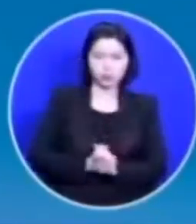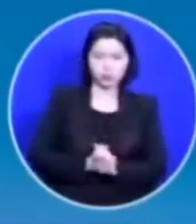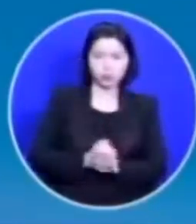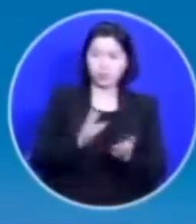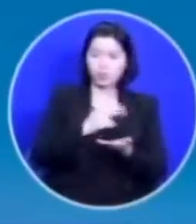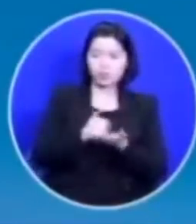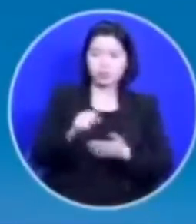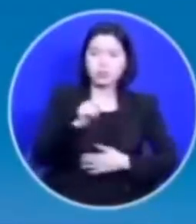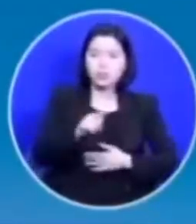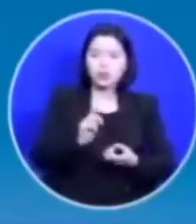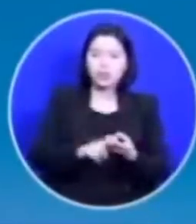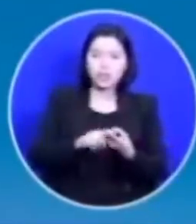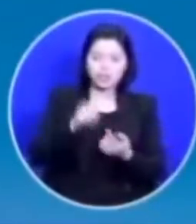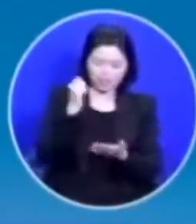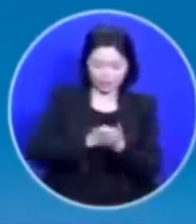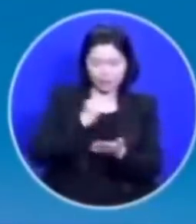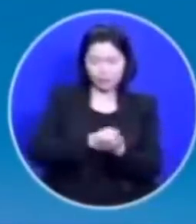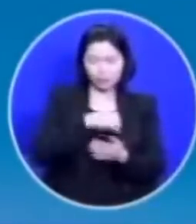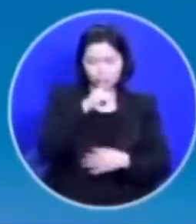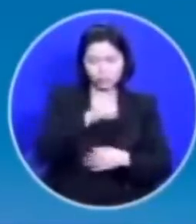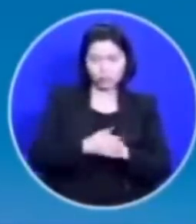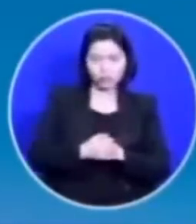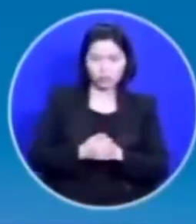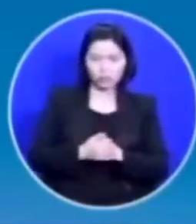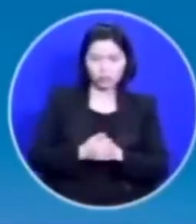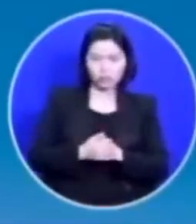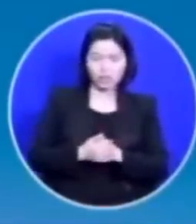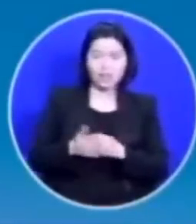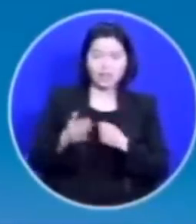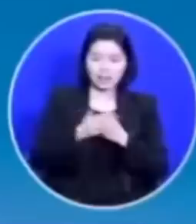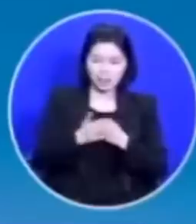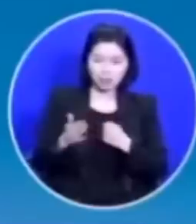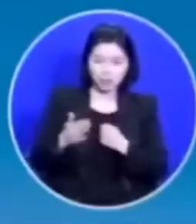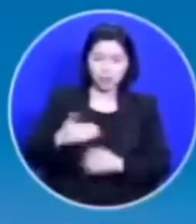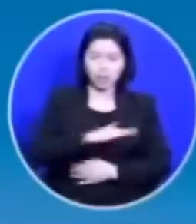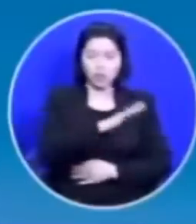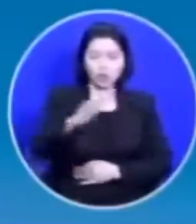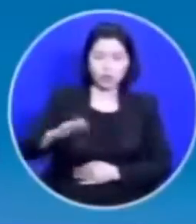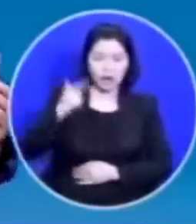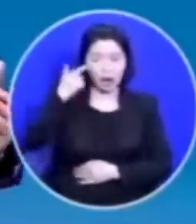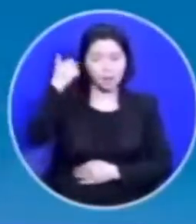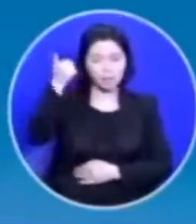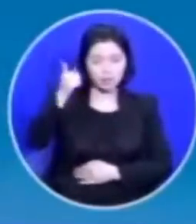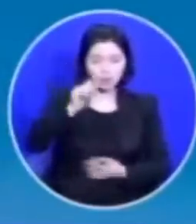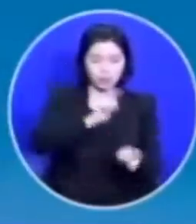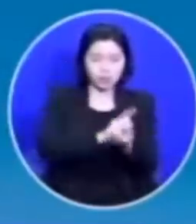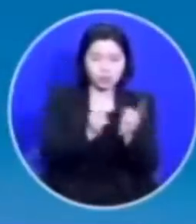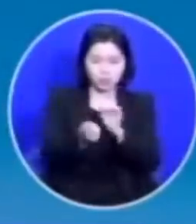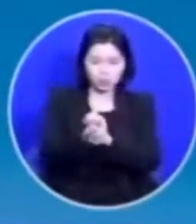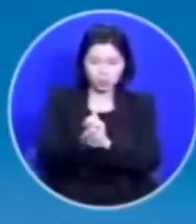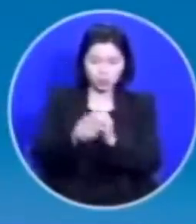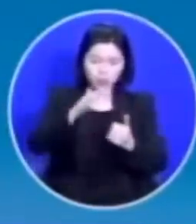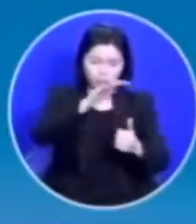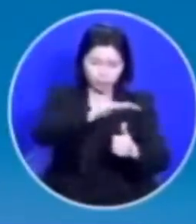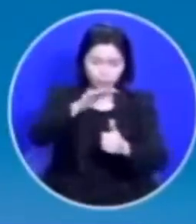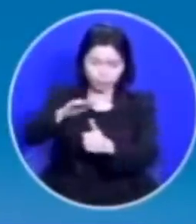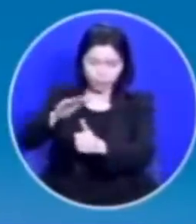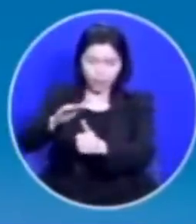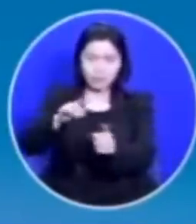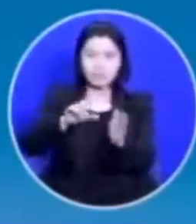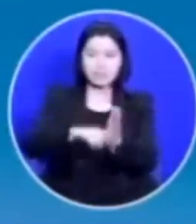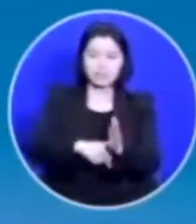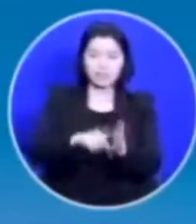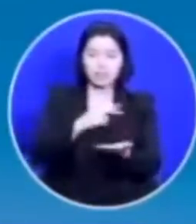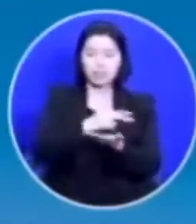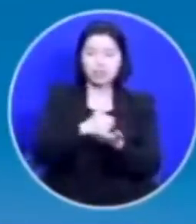주님은 그 점을 안타까워 하셨습니다 그래서 우리가 목사님들이 서로 안수기도 하는 시간에 주님의